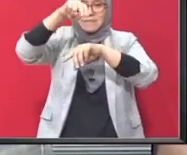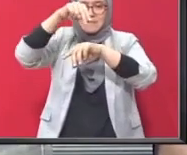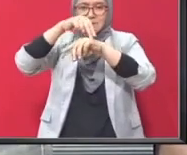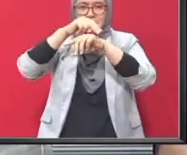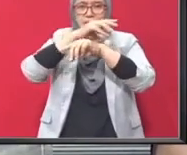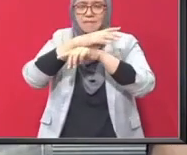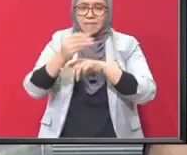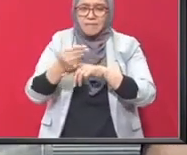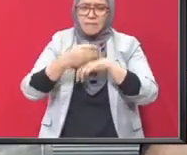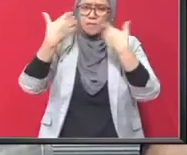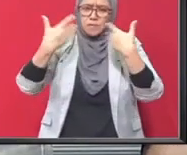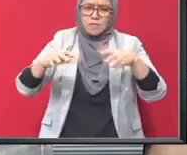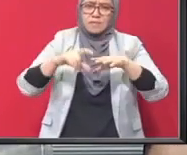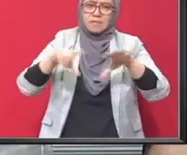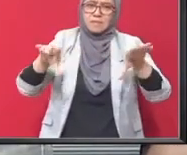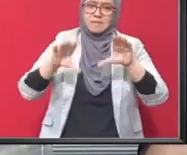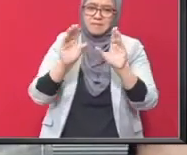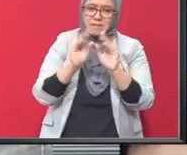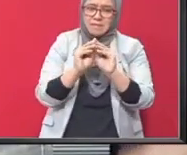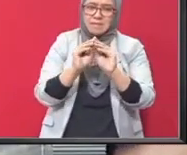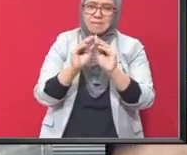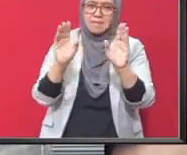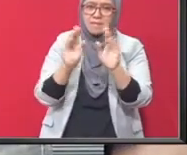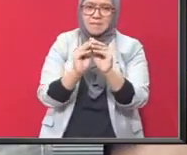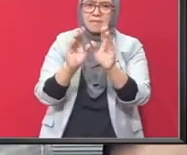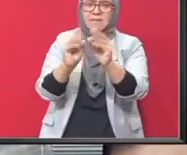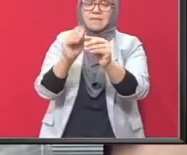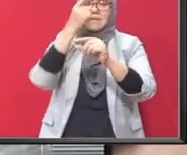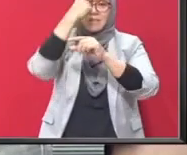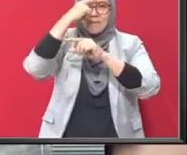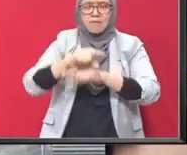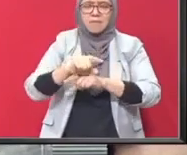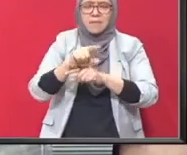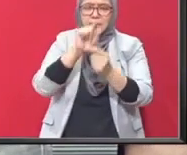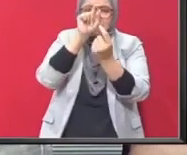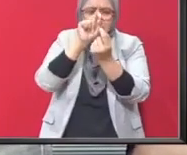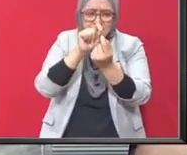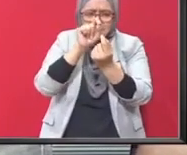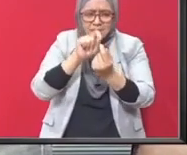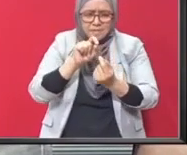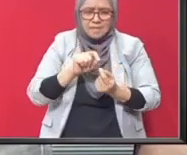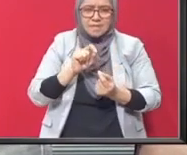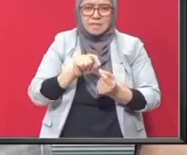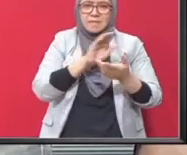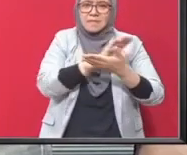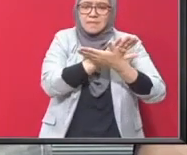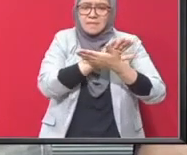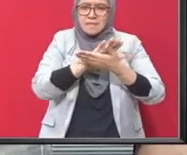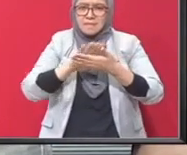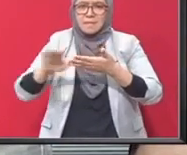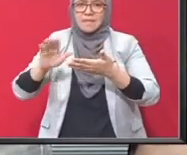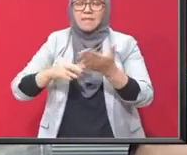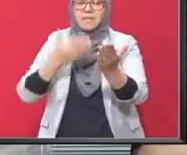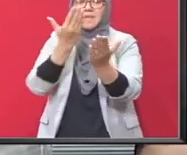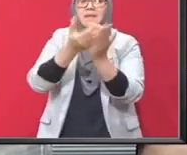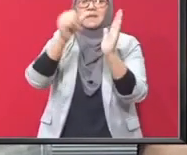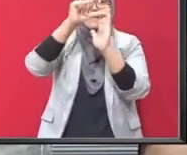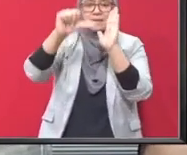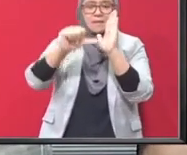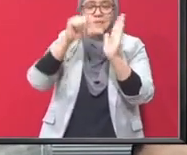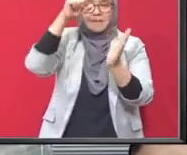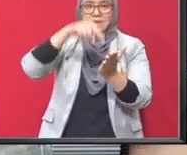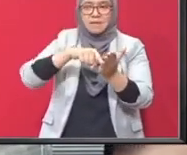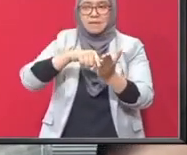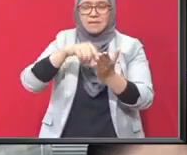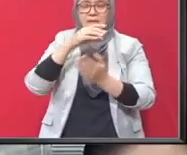pun mengadakan musyawarah Hai untuk meneliti dan memperinci kan cadangan pindahan ke atas atau ini dalam